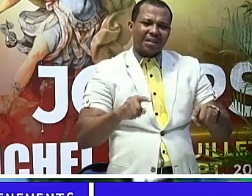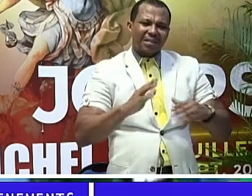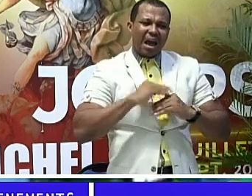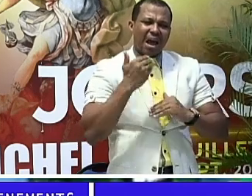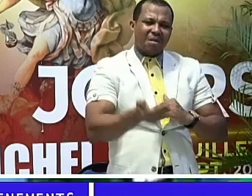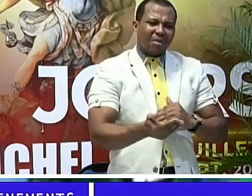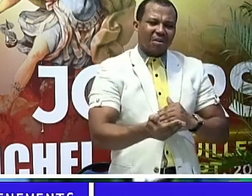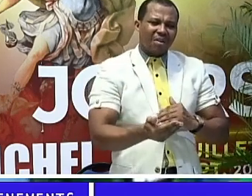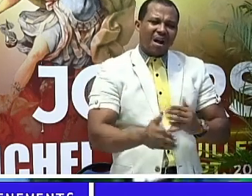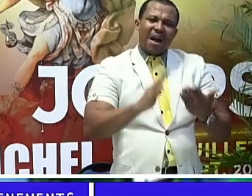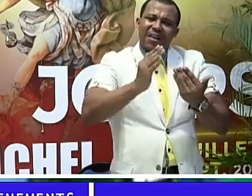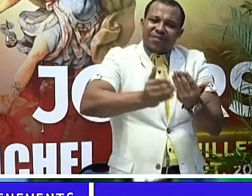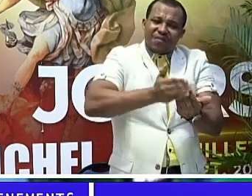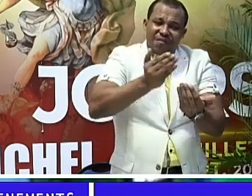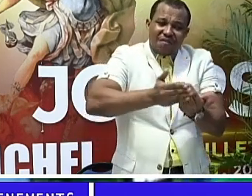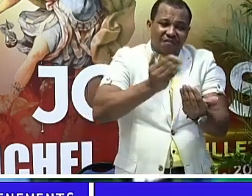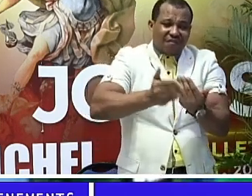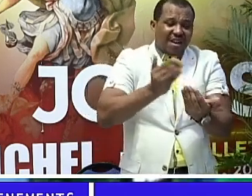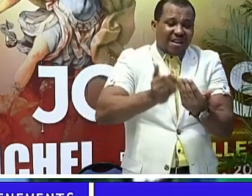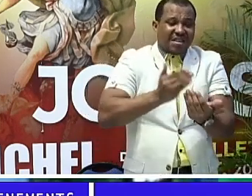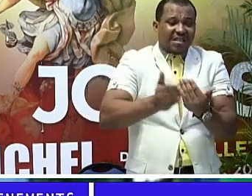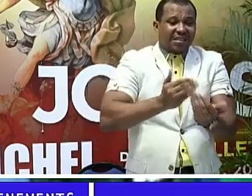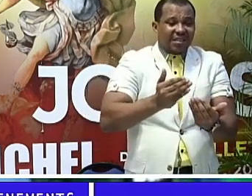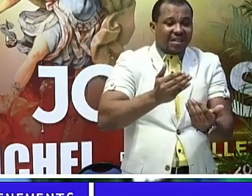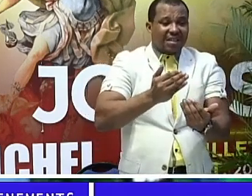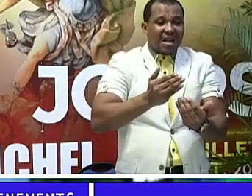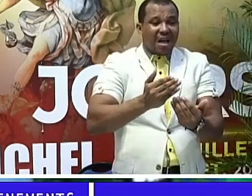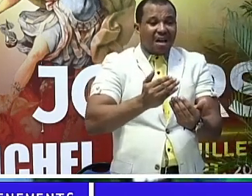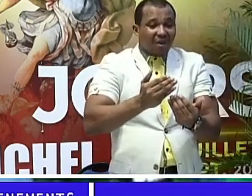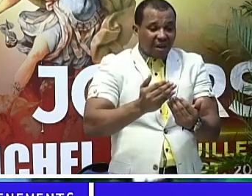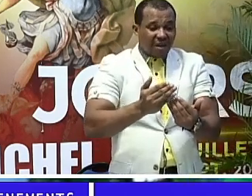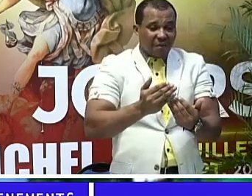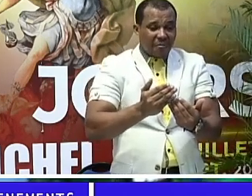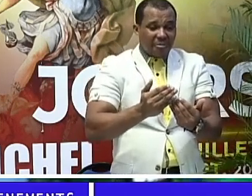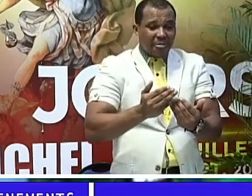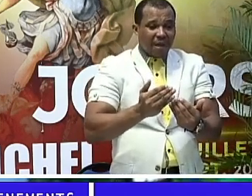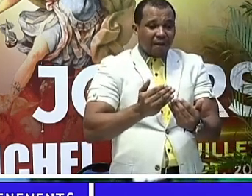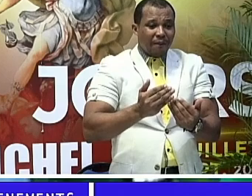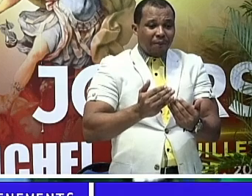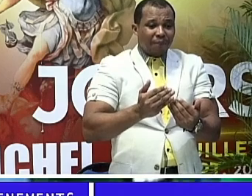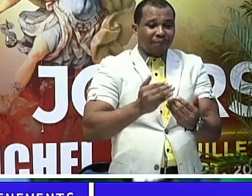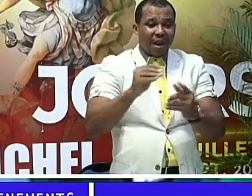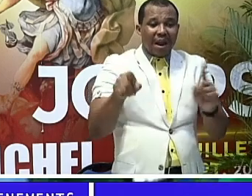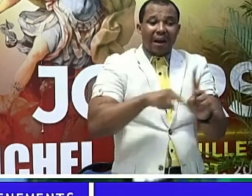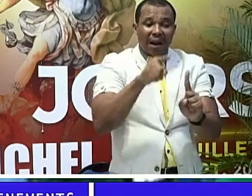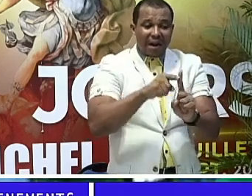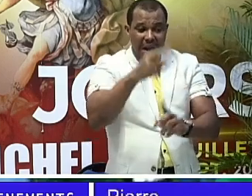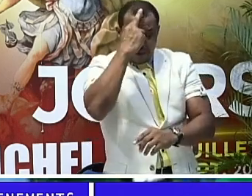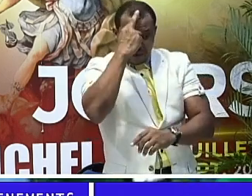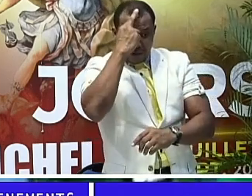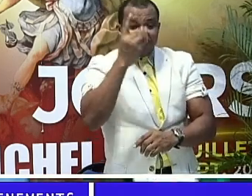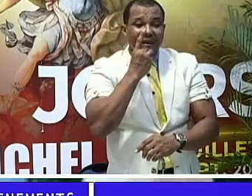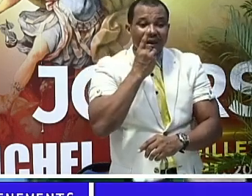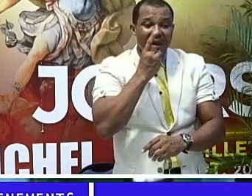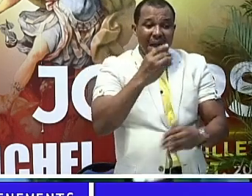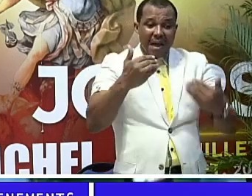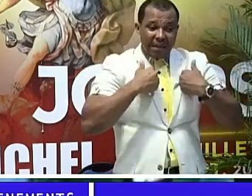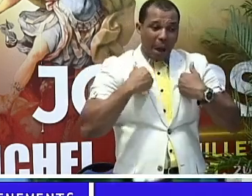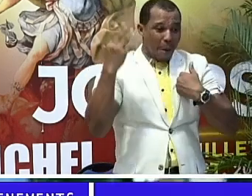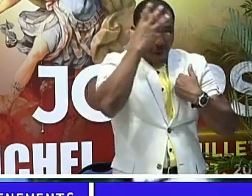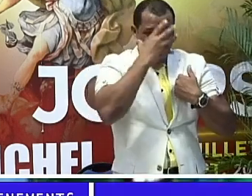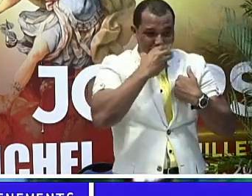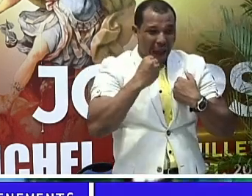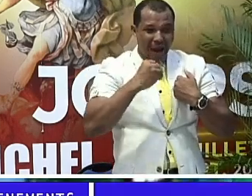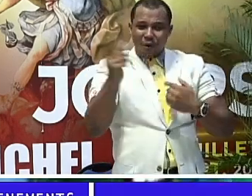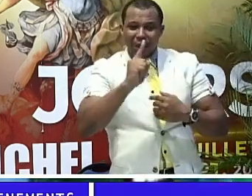Ou après que c'est facile, non seulement Dominicaine qui bague moins, parce que l'autre République Dominicaine, il y a un bel côté, mais pas tout le pays a